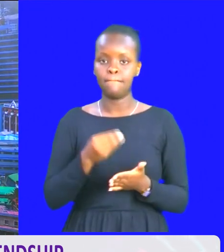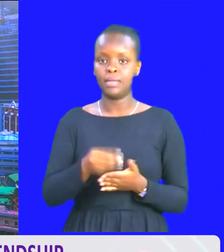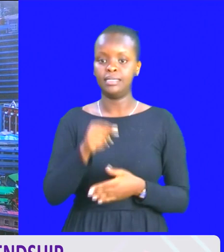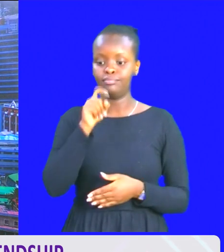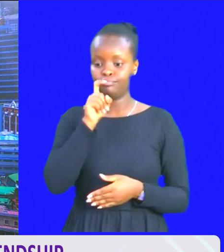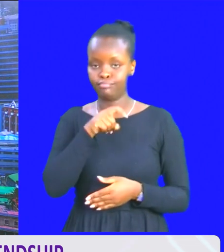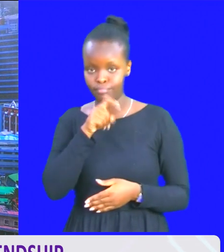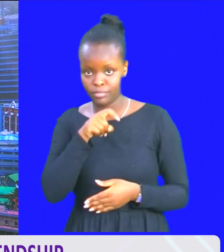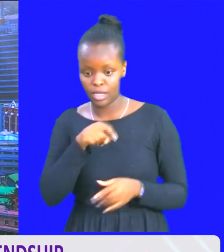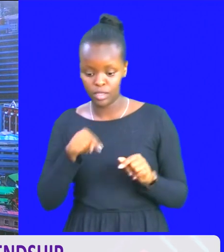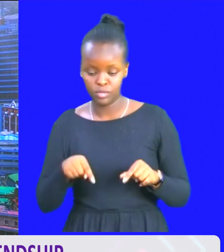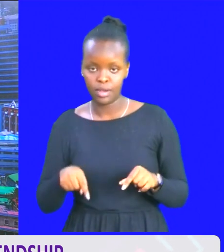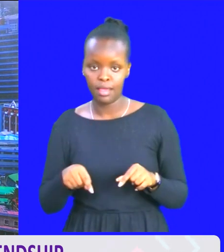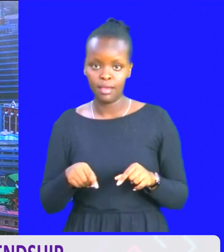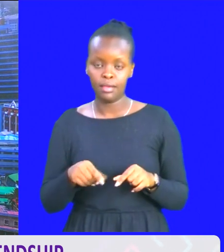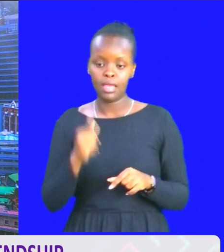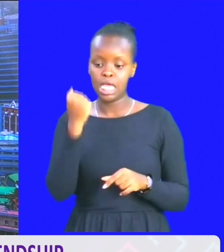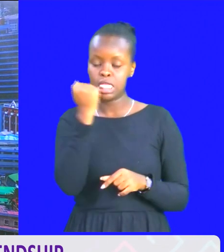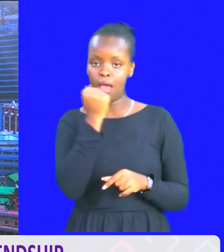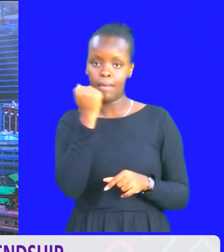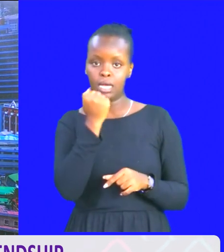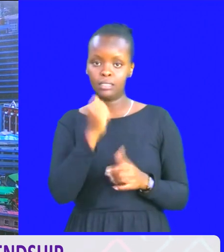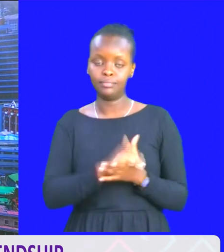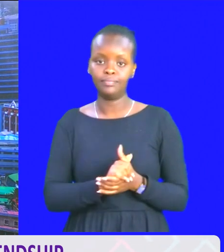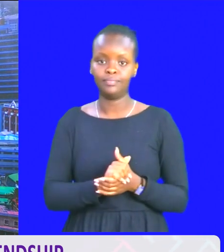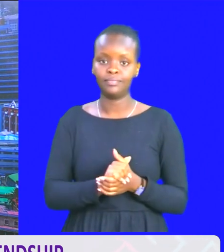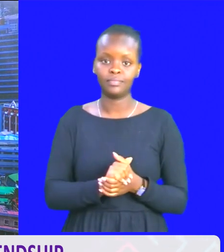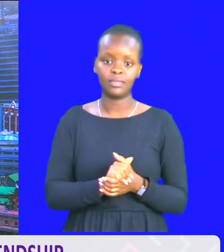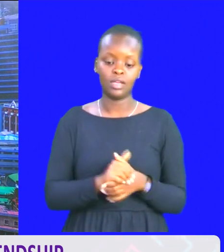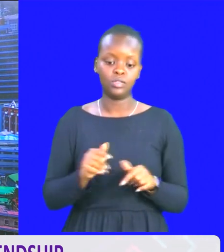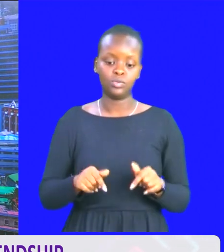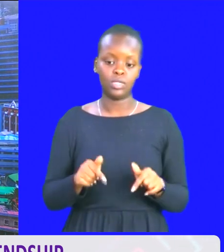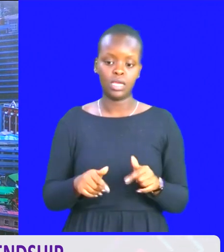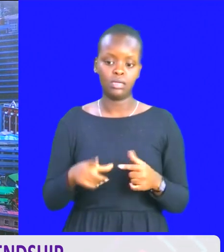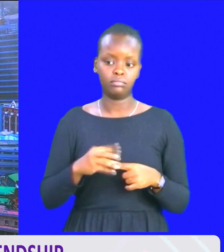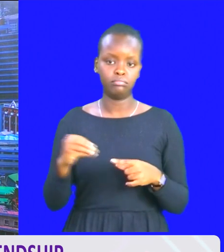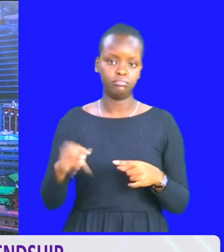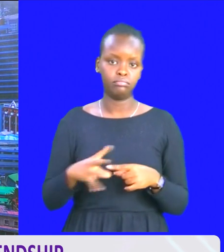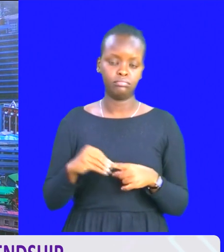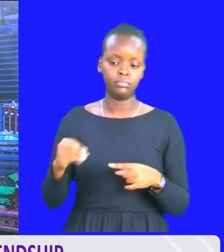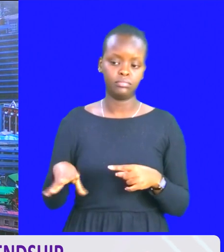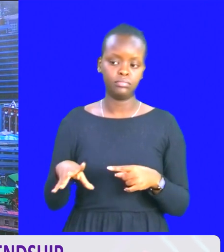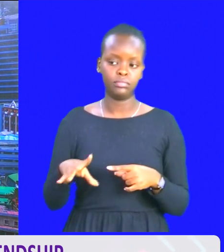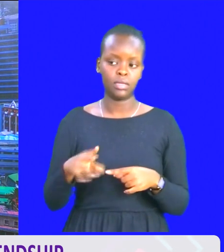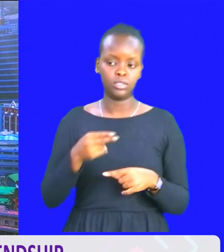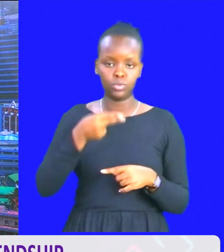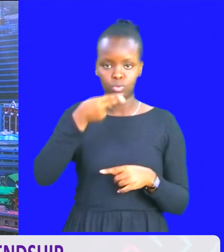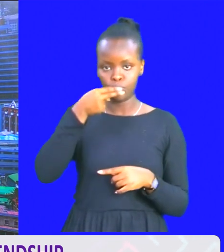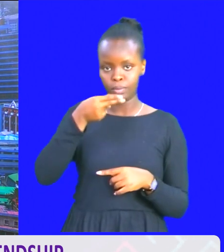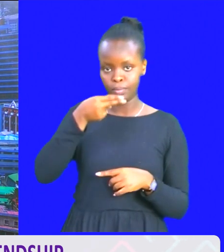It's nikuji hapa tu nasoma umenas juma nini hapa leo tunakunywa mboga na supu ya anakuambia